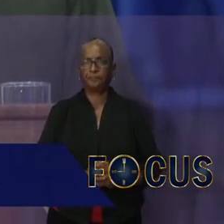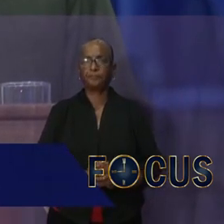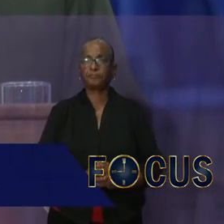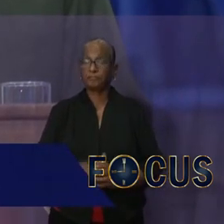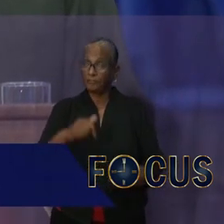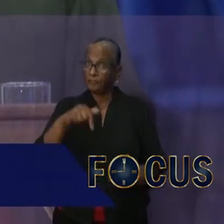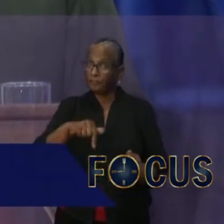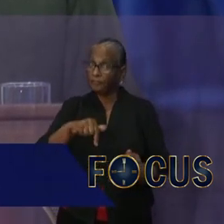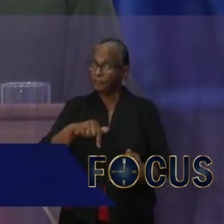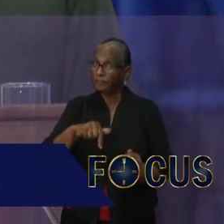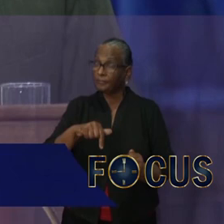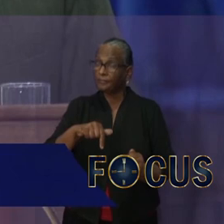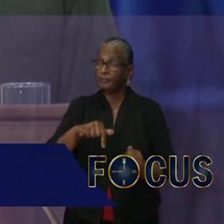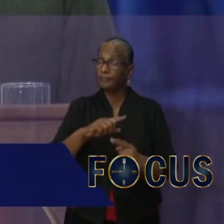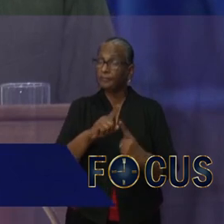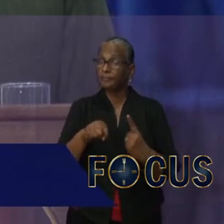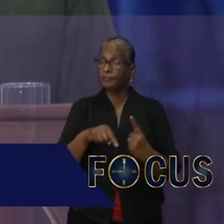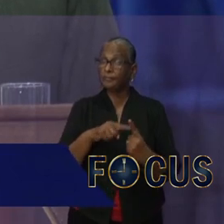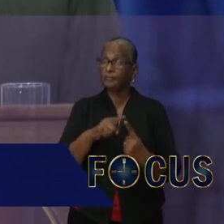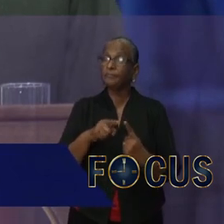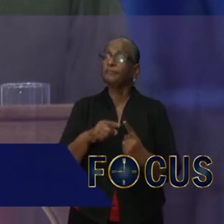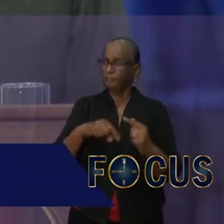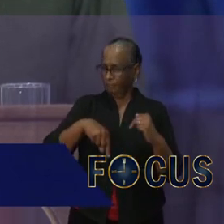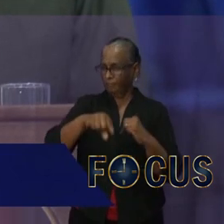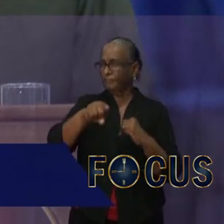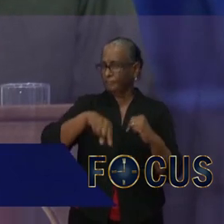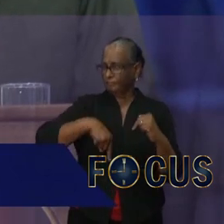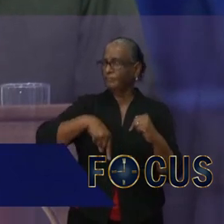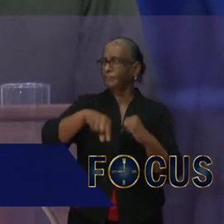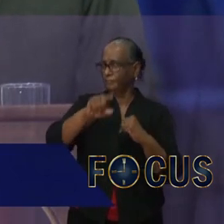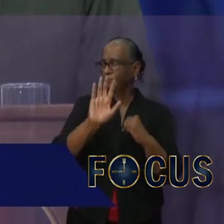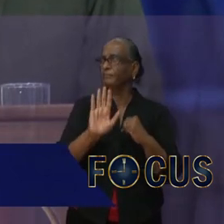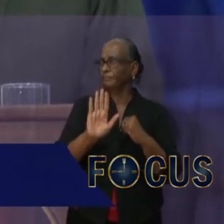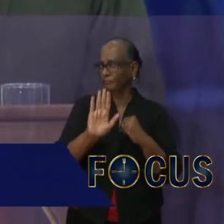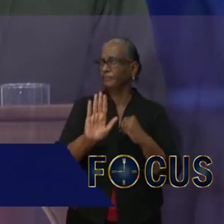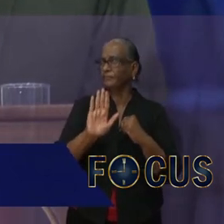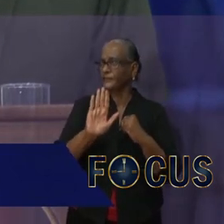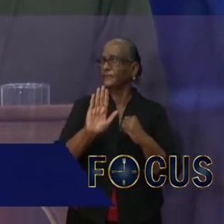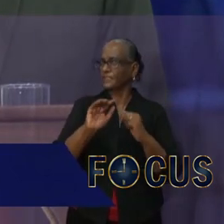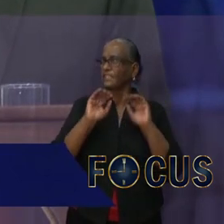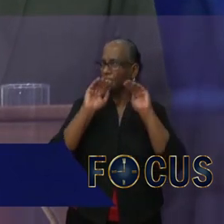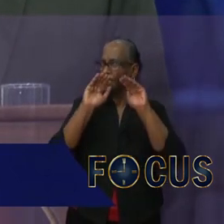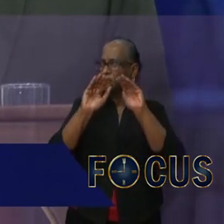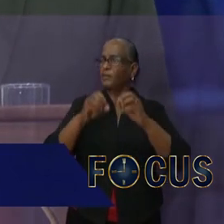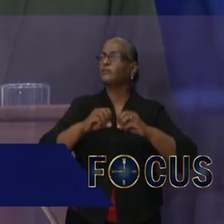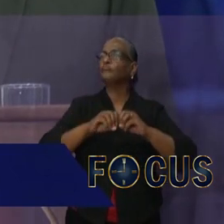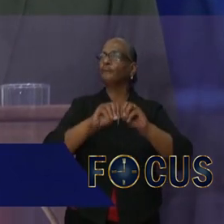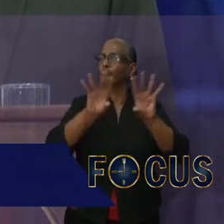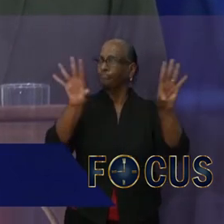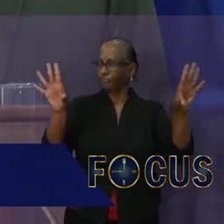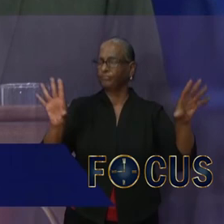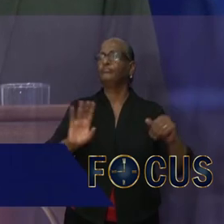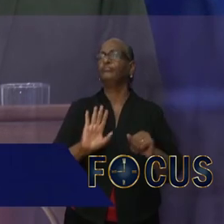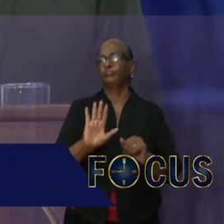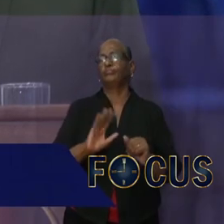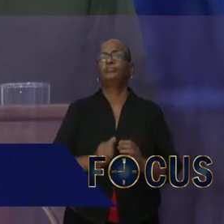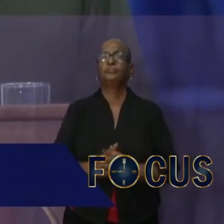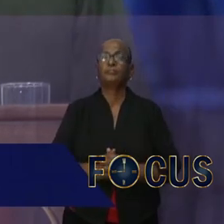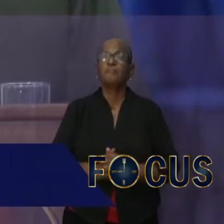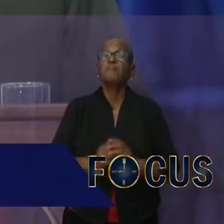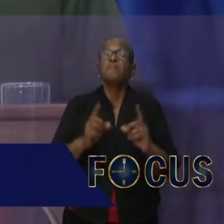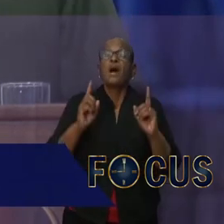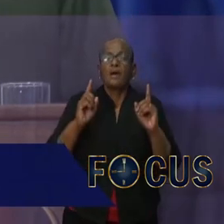En hieromtrent gaat u binnenkort nog meer detailinformatie krijgen.